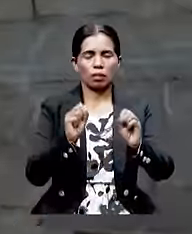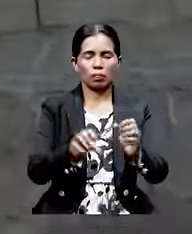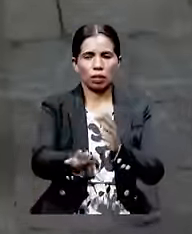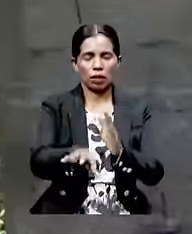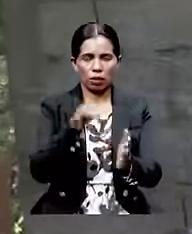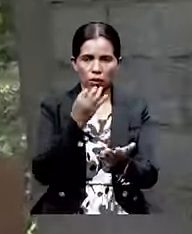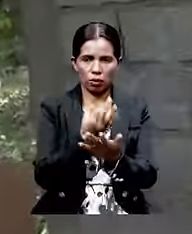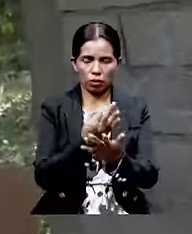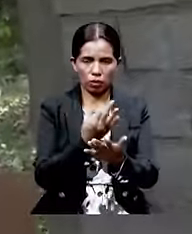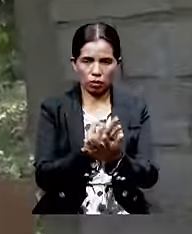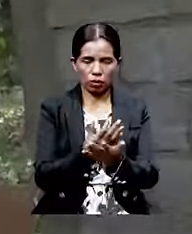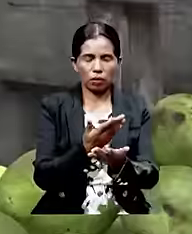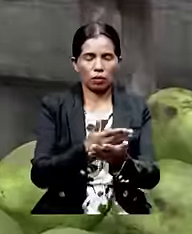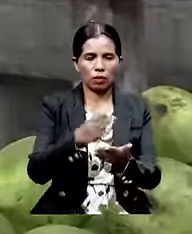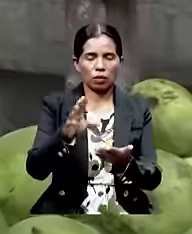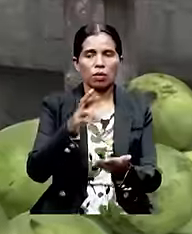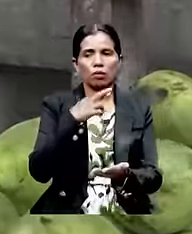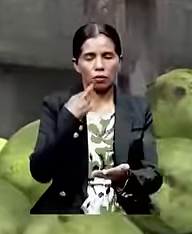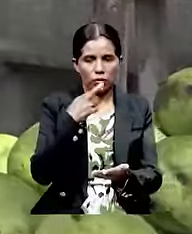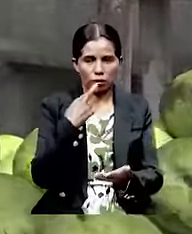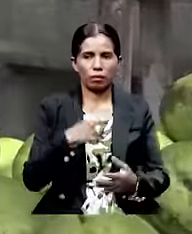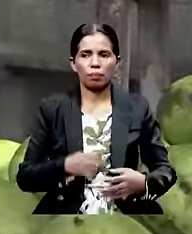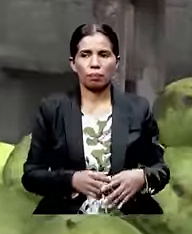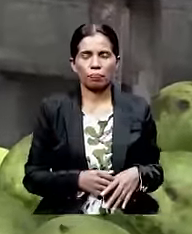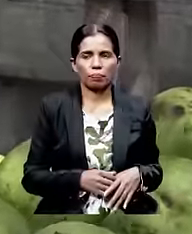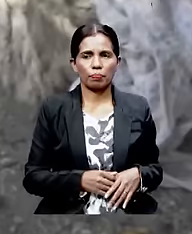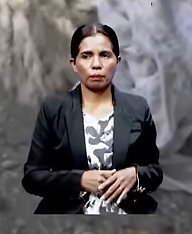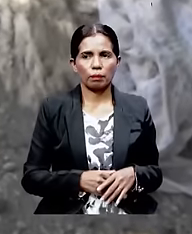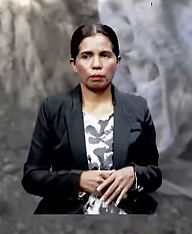hetang osang ho di sosa hahan.